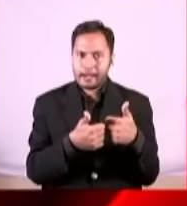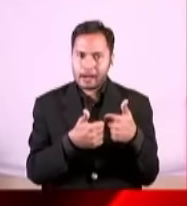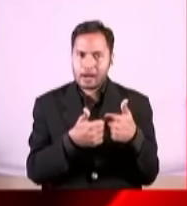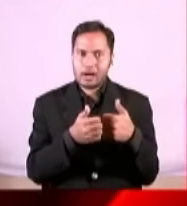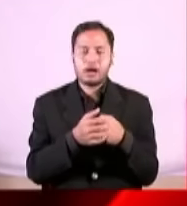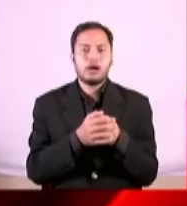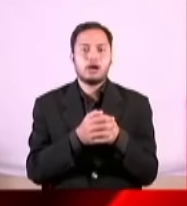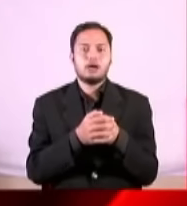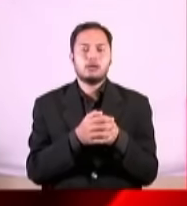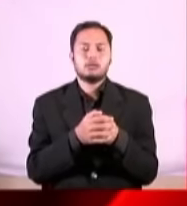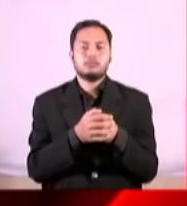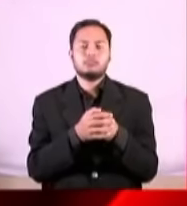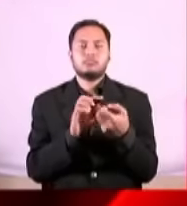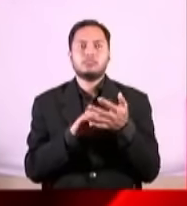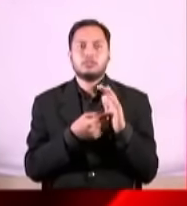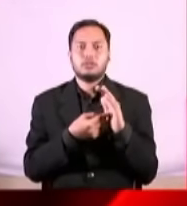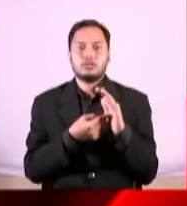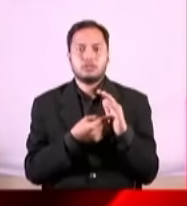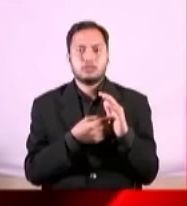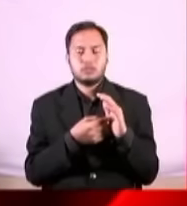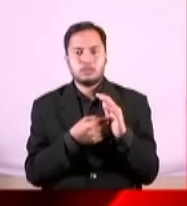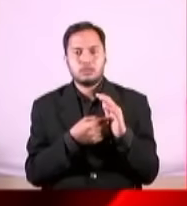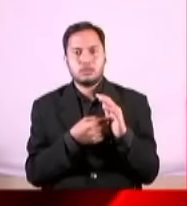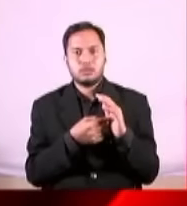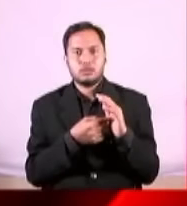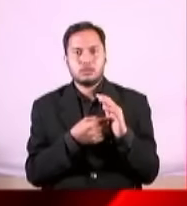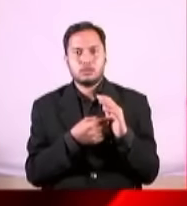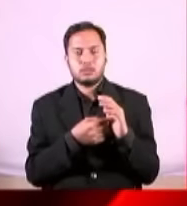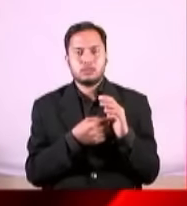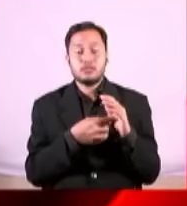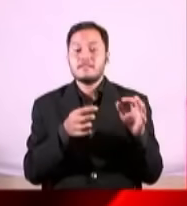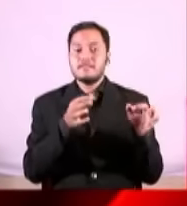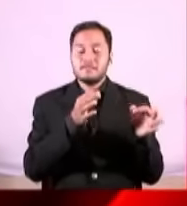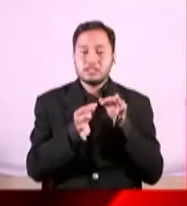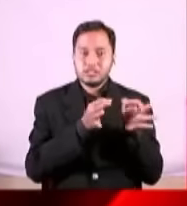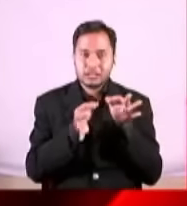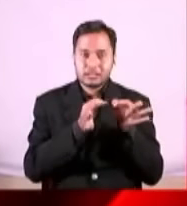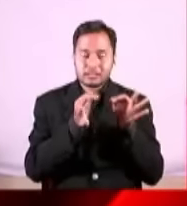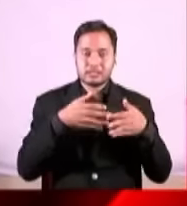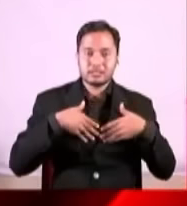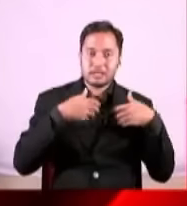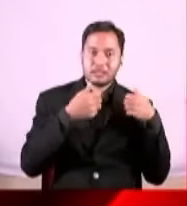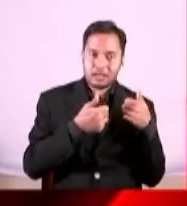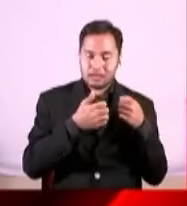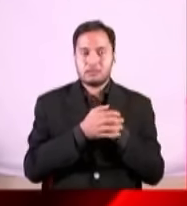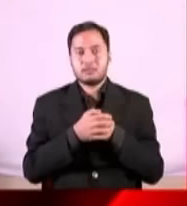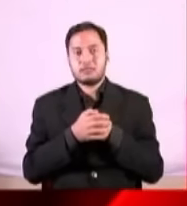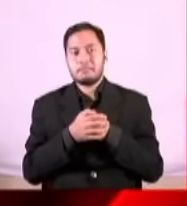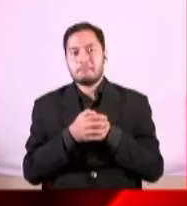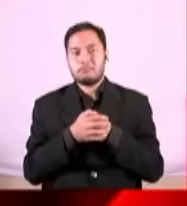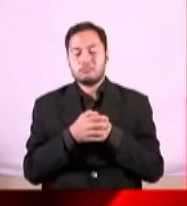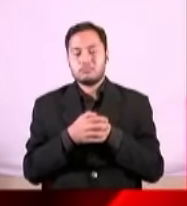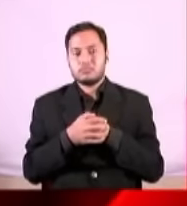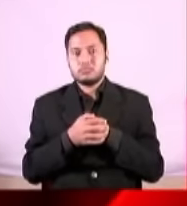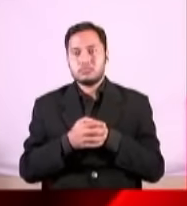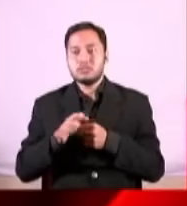dari mulai infrastruktur kesehatan jangan disunggung dengan Medan